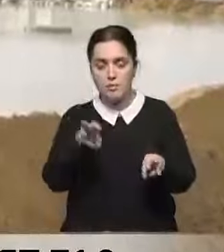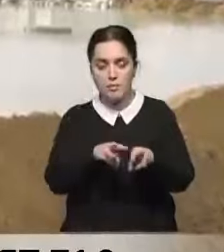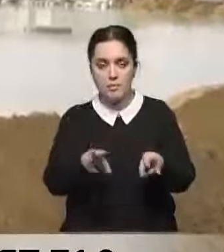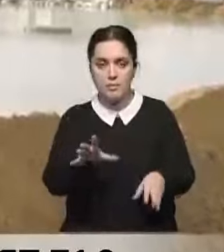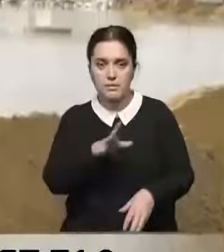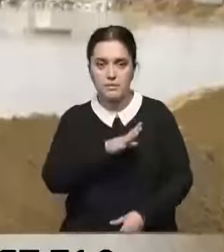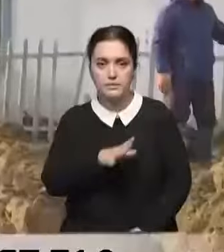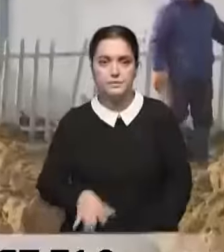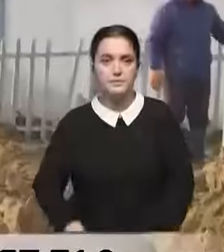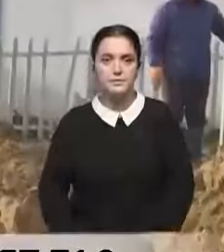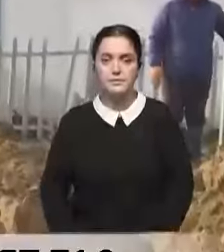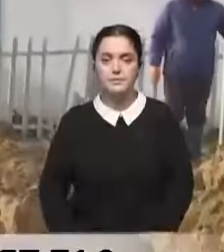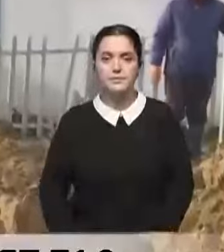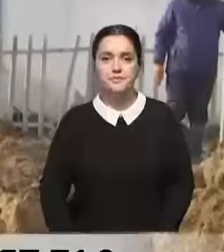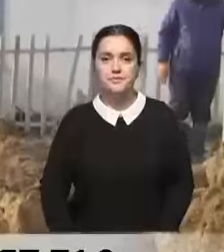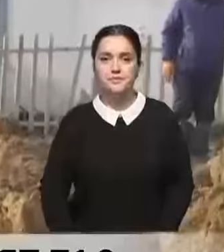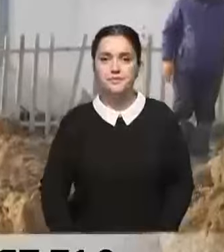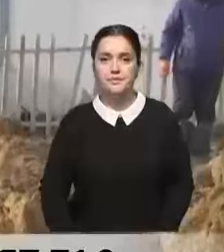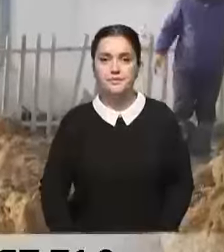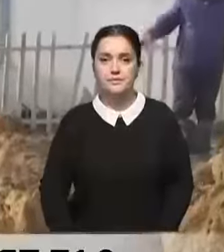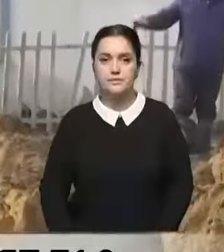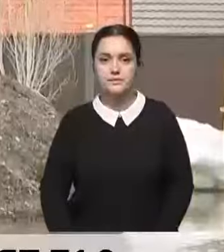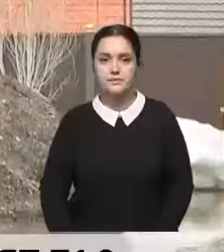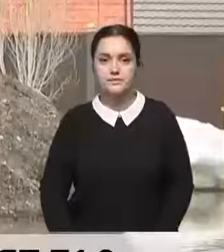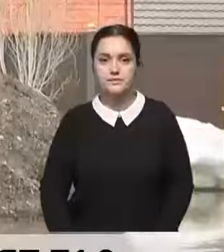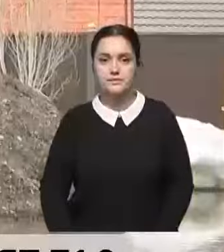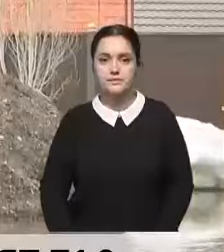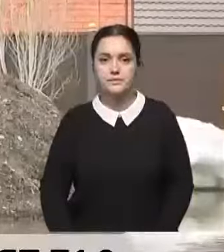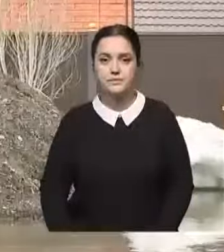восстановлено, подчеркнули в правительстве.